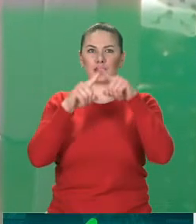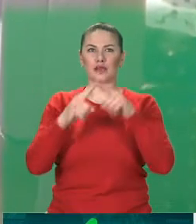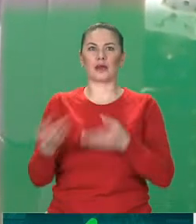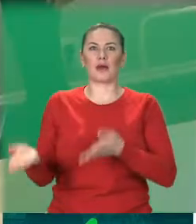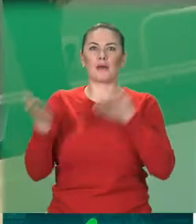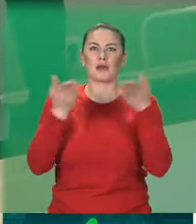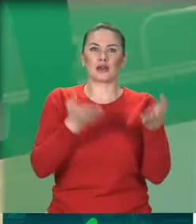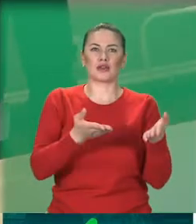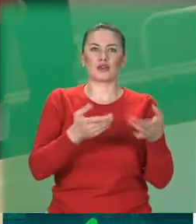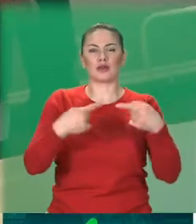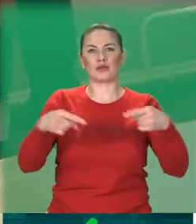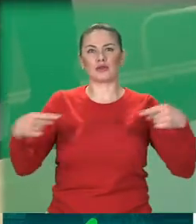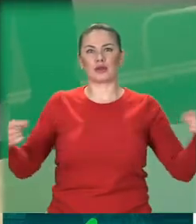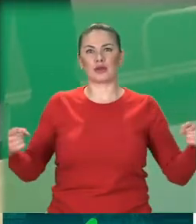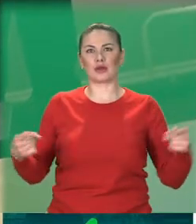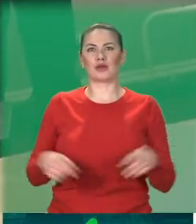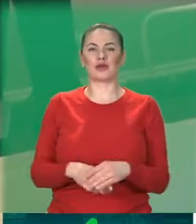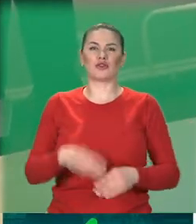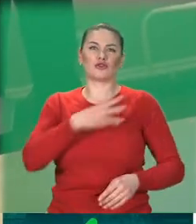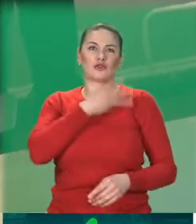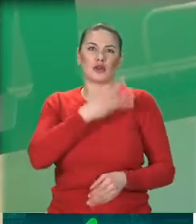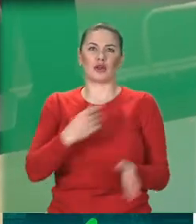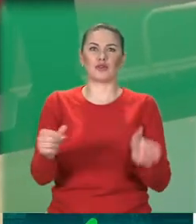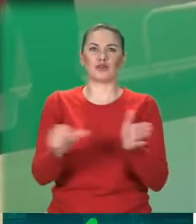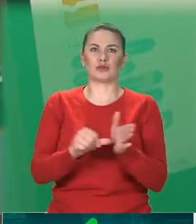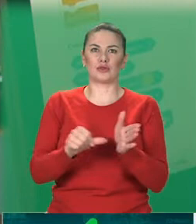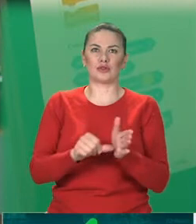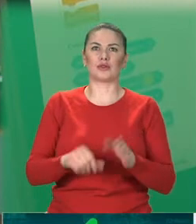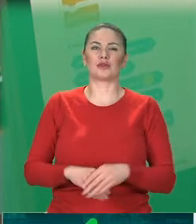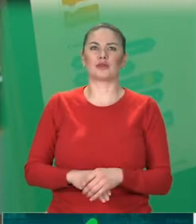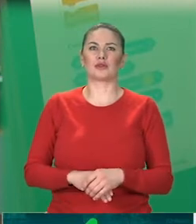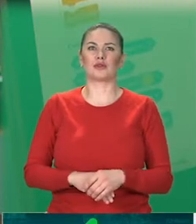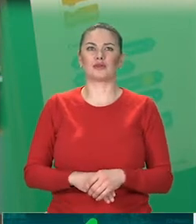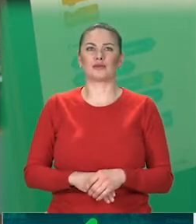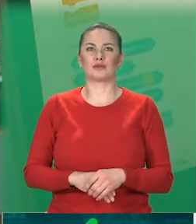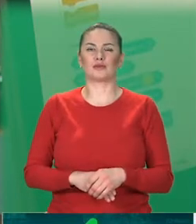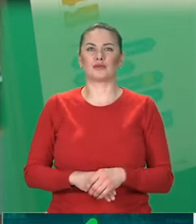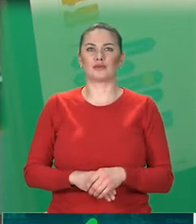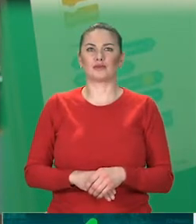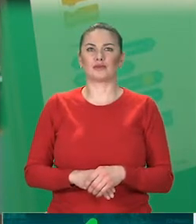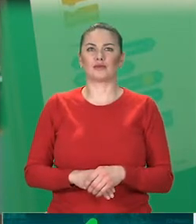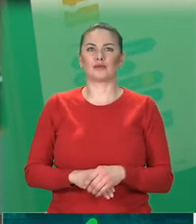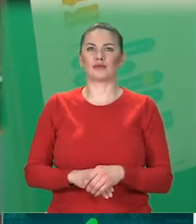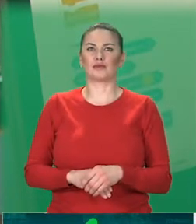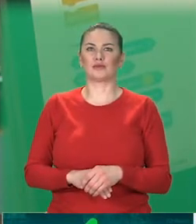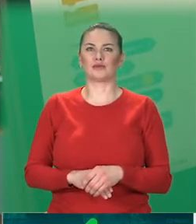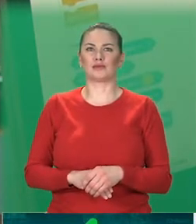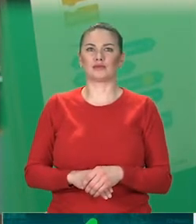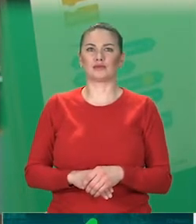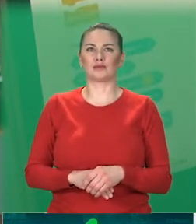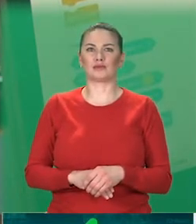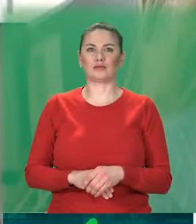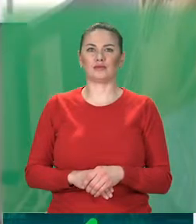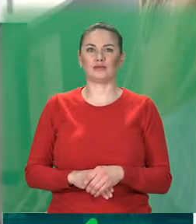всех возрастов. Здесь они прописывают программы с точным алгоритмом действий робота, выбирают его назначение и конструируют тело искусственного